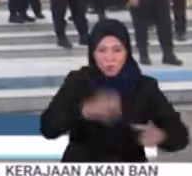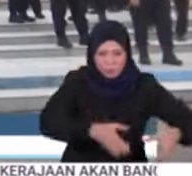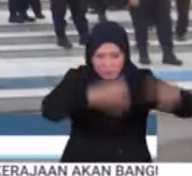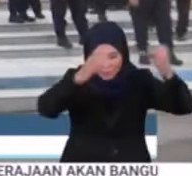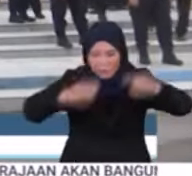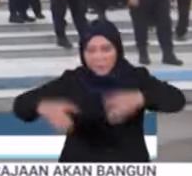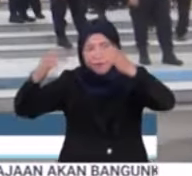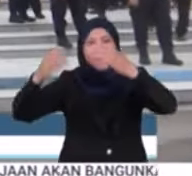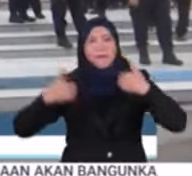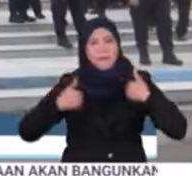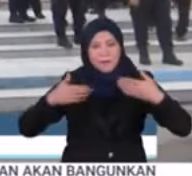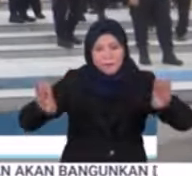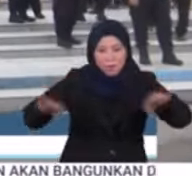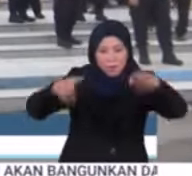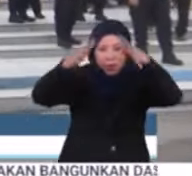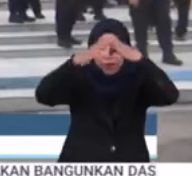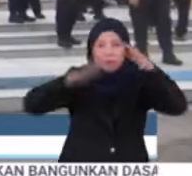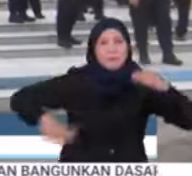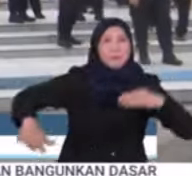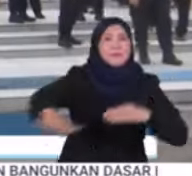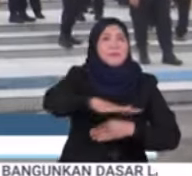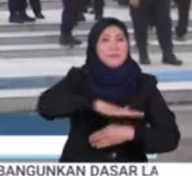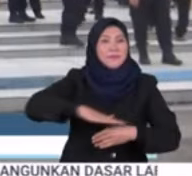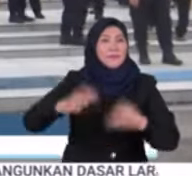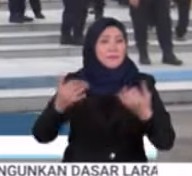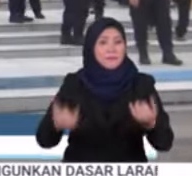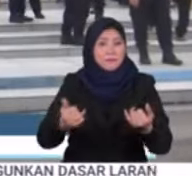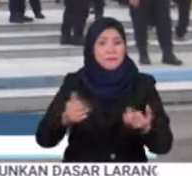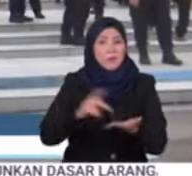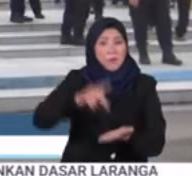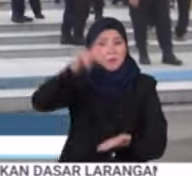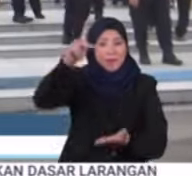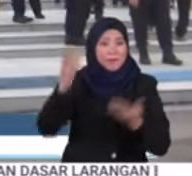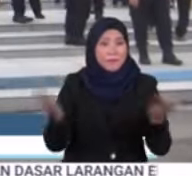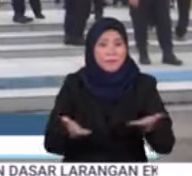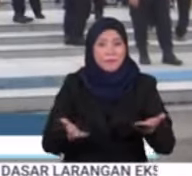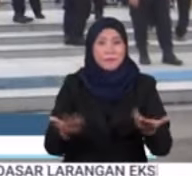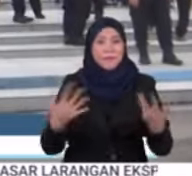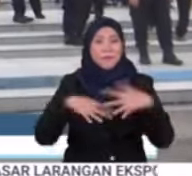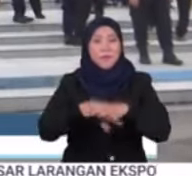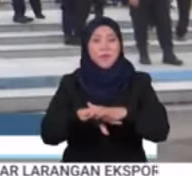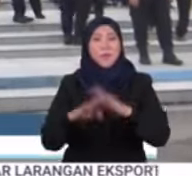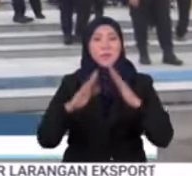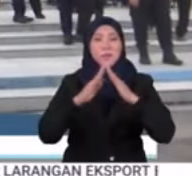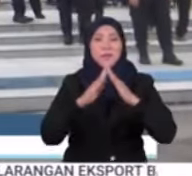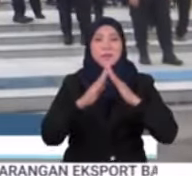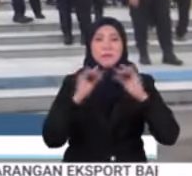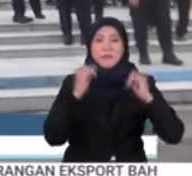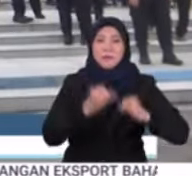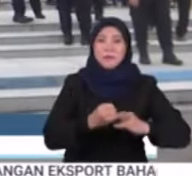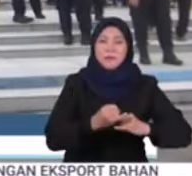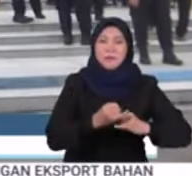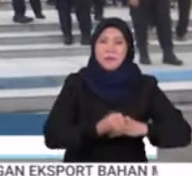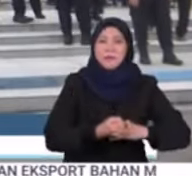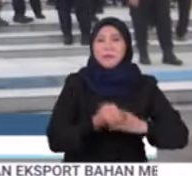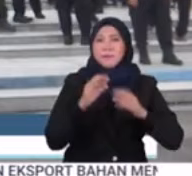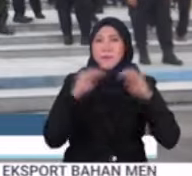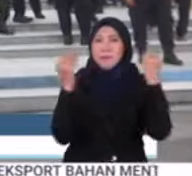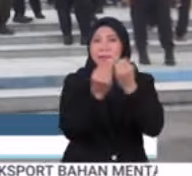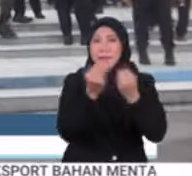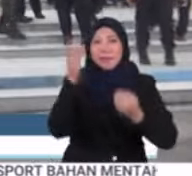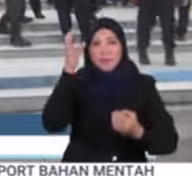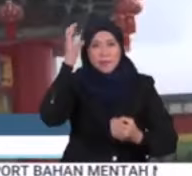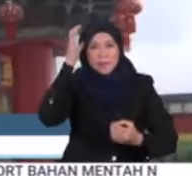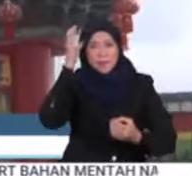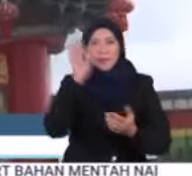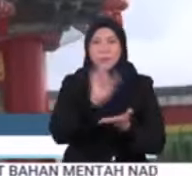berbagai binaan-binaan lain di sekitarnya dan uniknya kompleks ini ia menggabungkan rumah ibadah untuk tiga ajaran masyarakat Cina yaitu